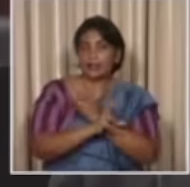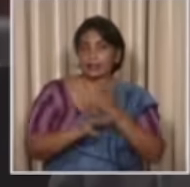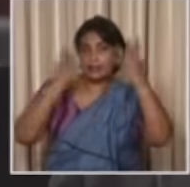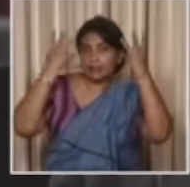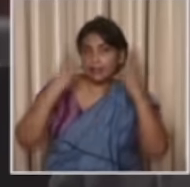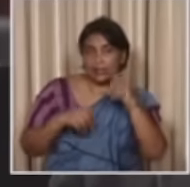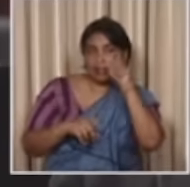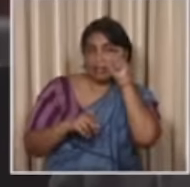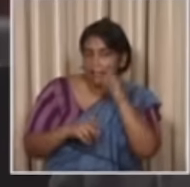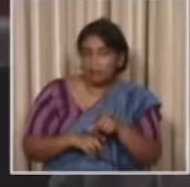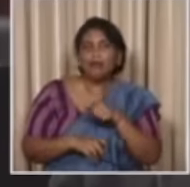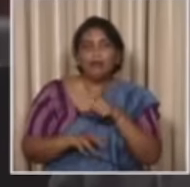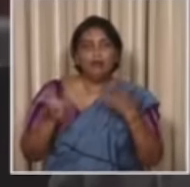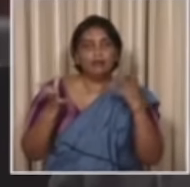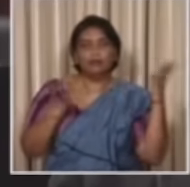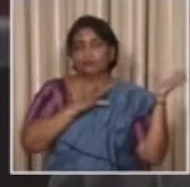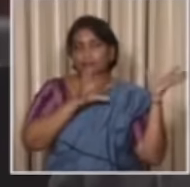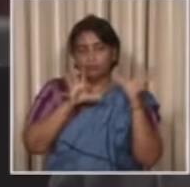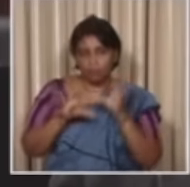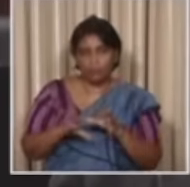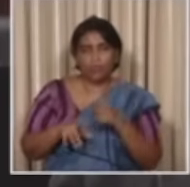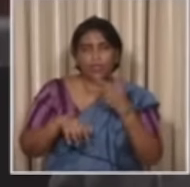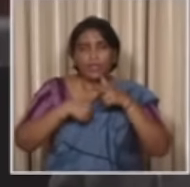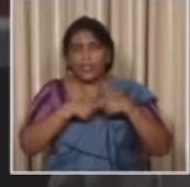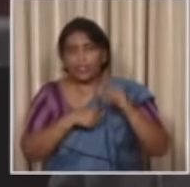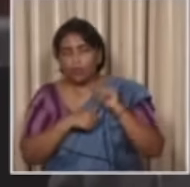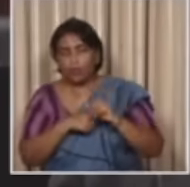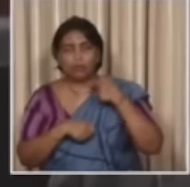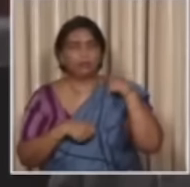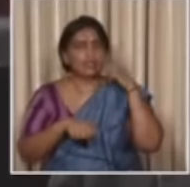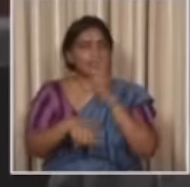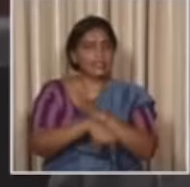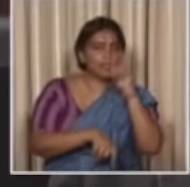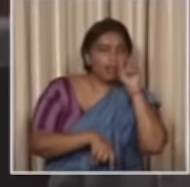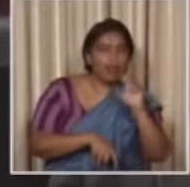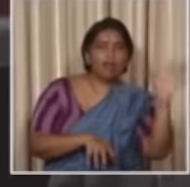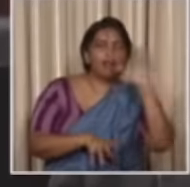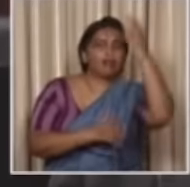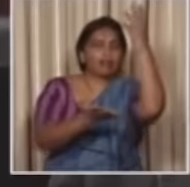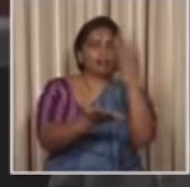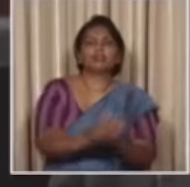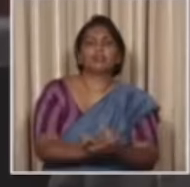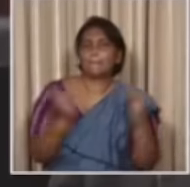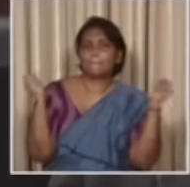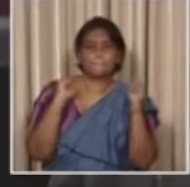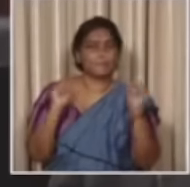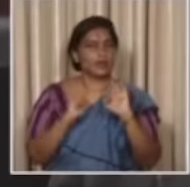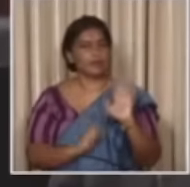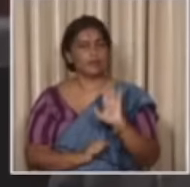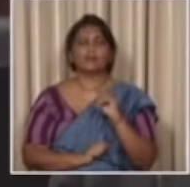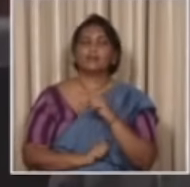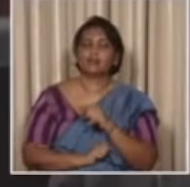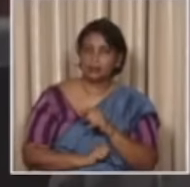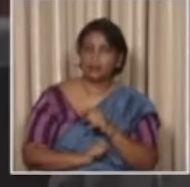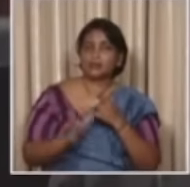දැක්කම තමයි මේ සත්තු ටික එක්කන් ගිහිල්ලා සිද්ධිය වෙච්ච තැනට ගිහිල්ලා නෑ මේ තල්ගෙඩියක් වැටලා තියෙන බය වෙන්න එපා කියලා